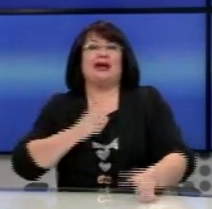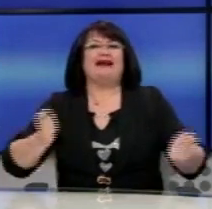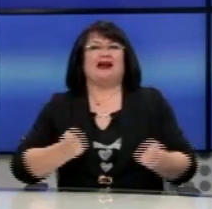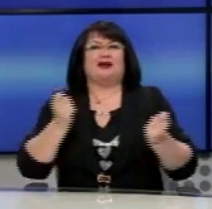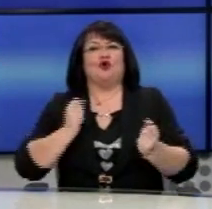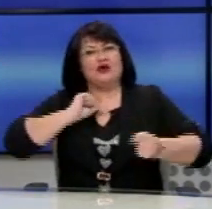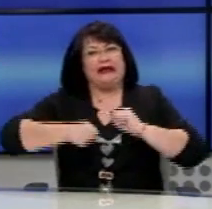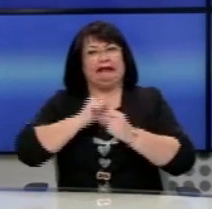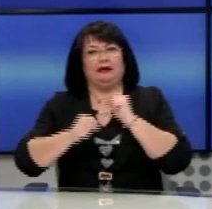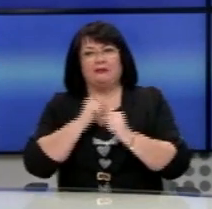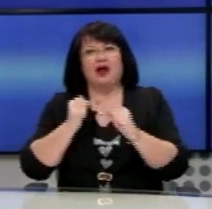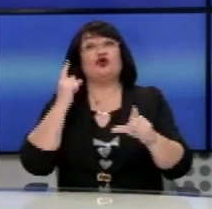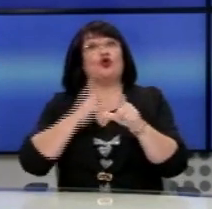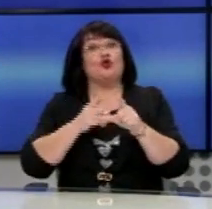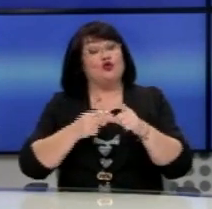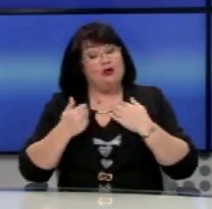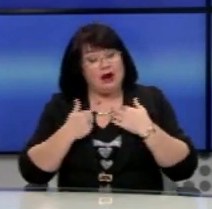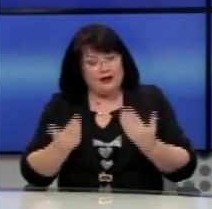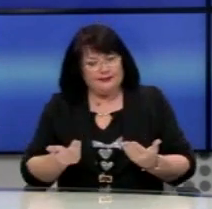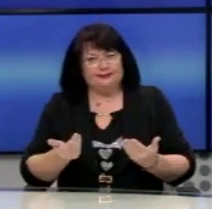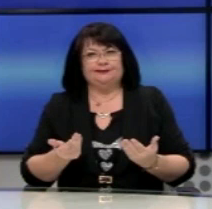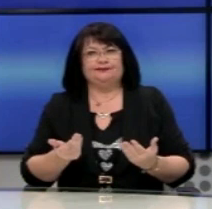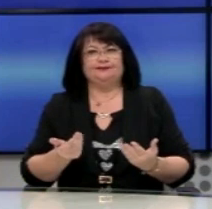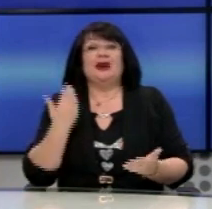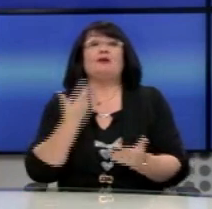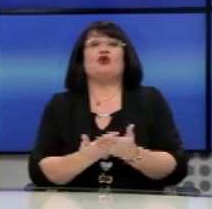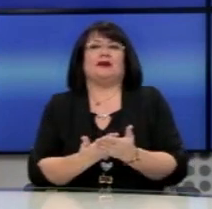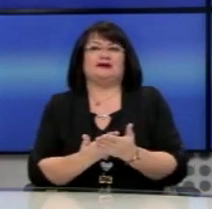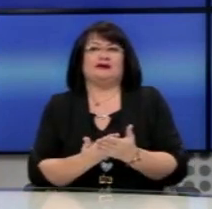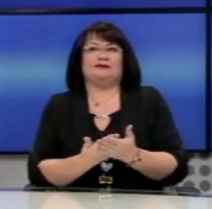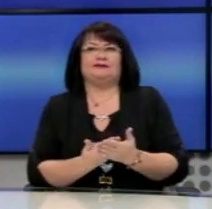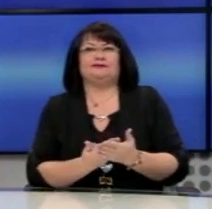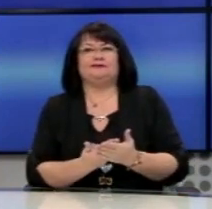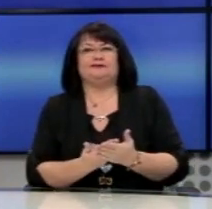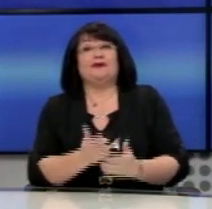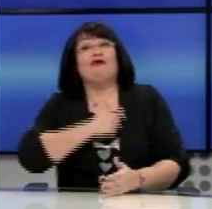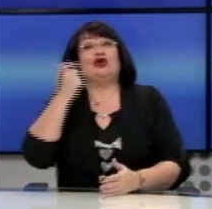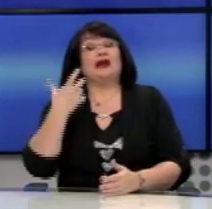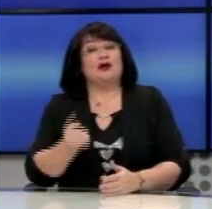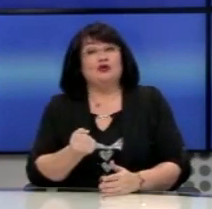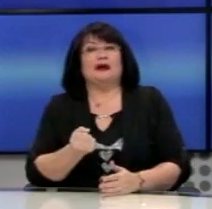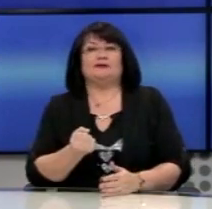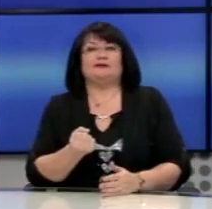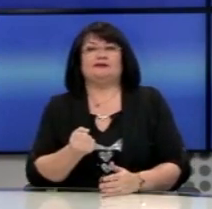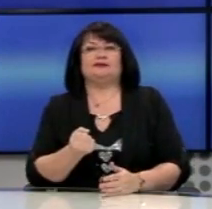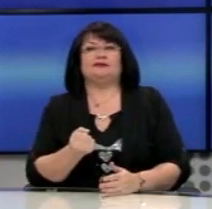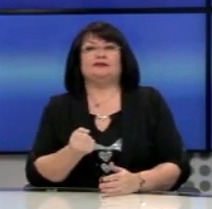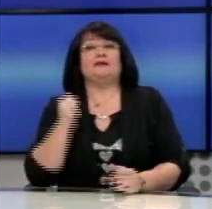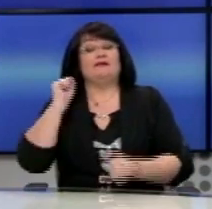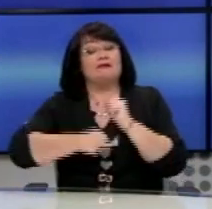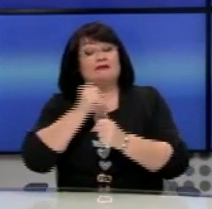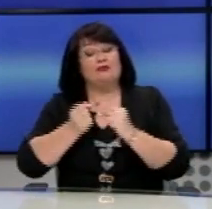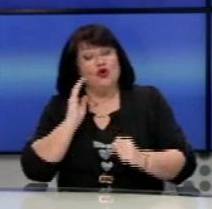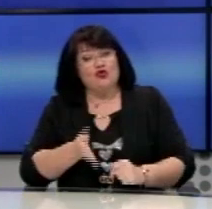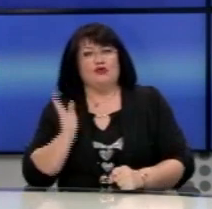λαϊκό κίνημα, το ΚΚΕ έχουν αποδείξει ότι και φωνή έχουν και να